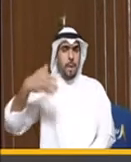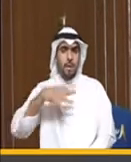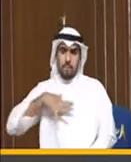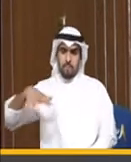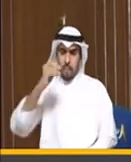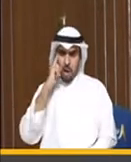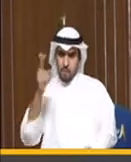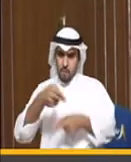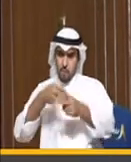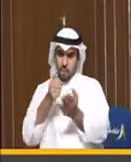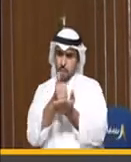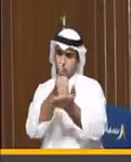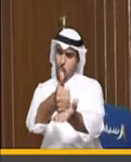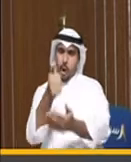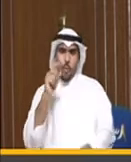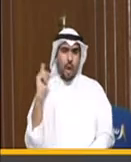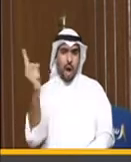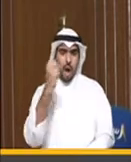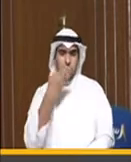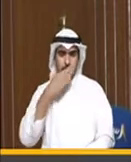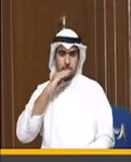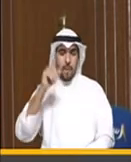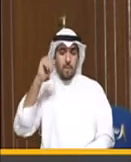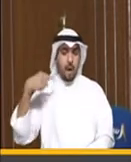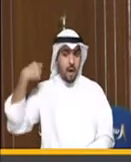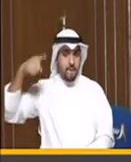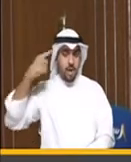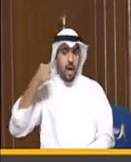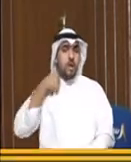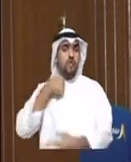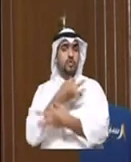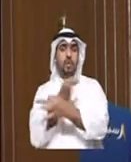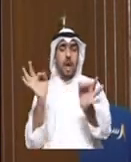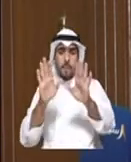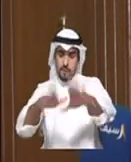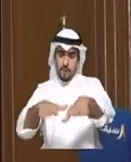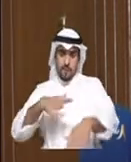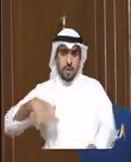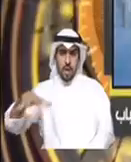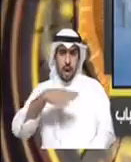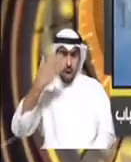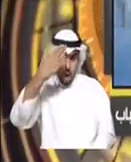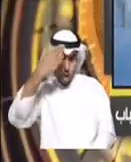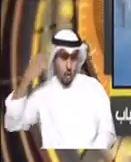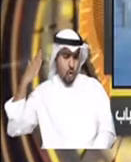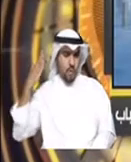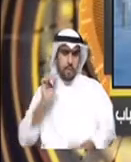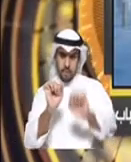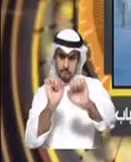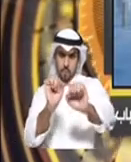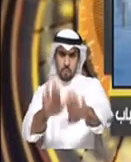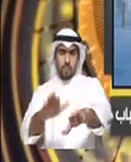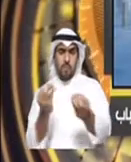خلال الأفكار الجديدة اللي تطرح من قبلهم بمشاركة متخصصين في